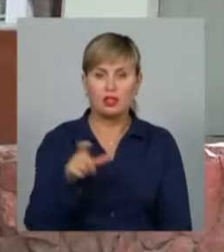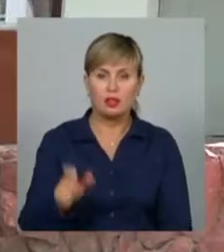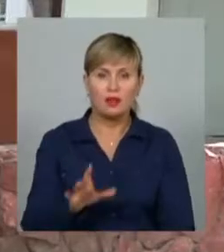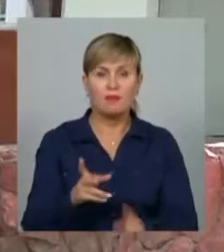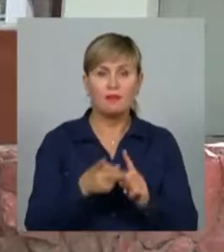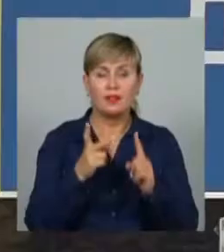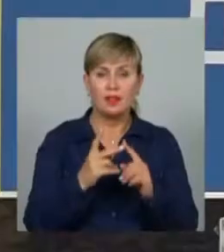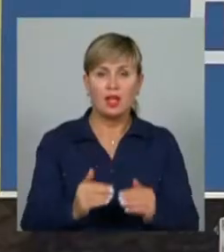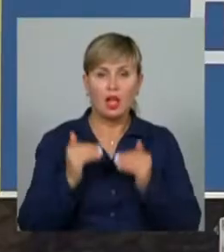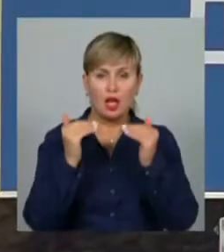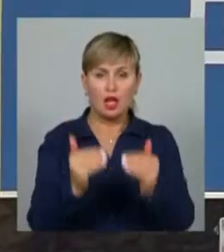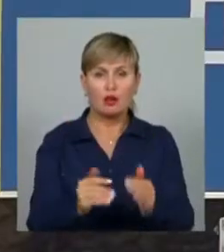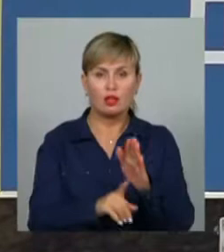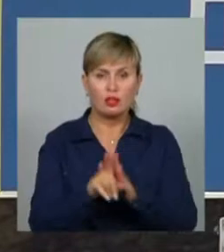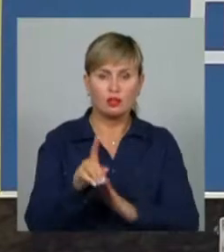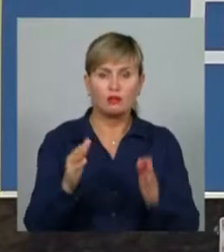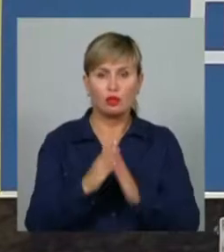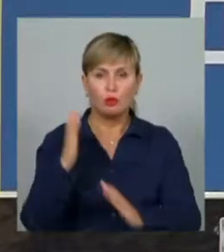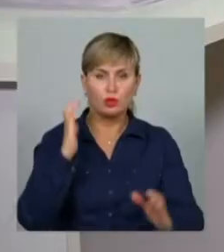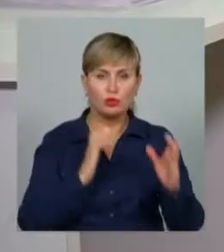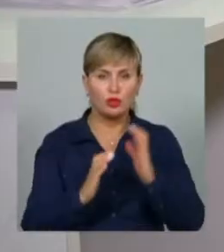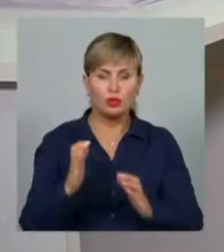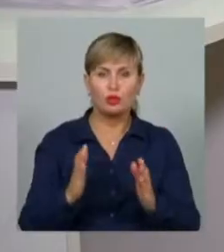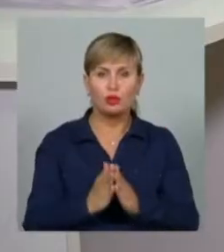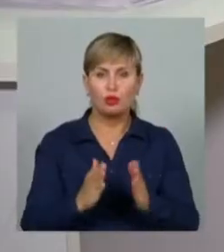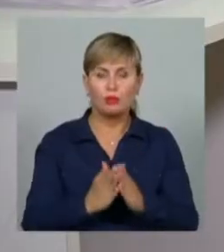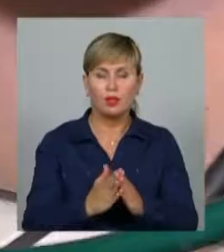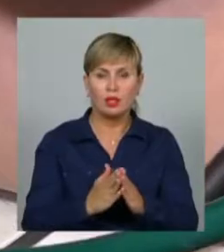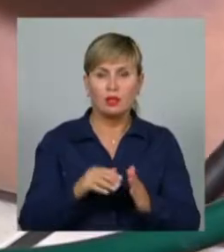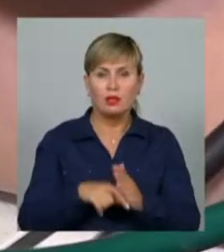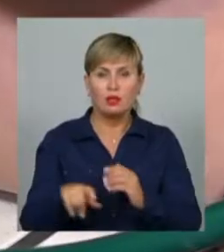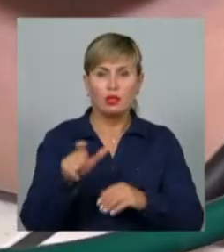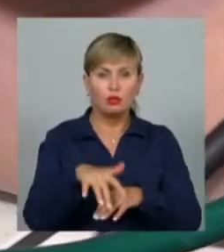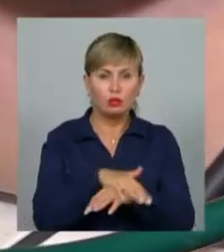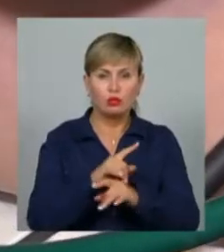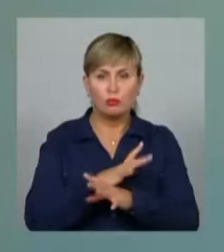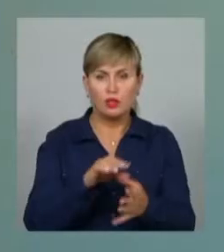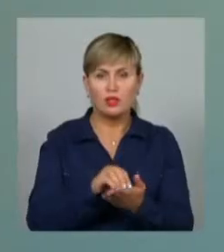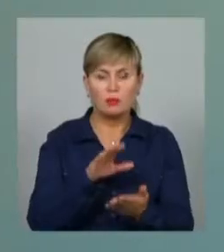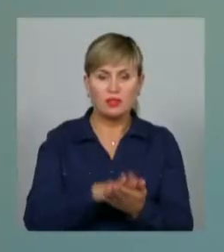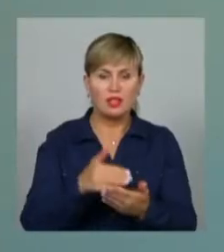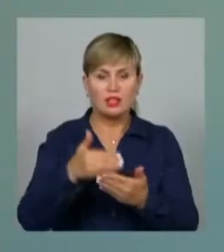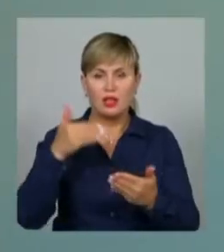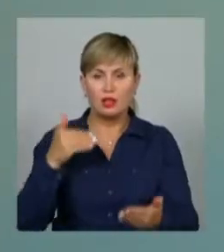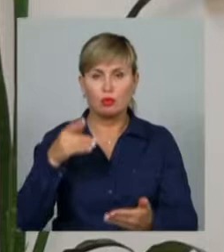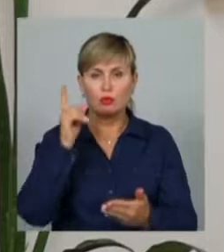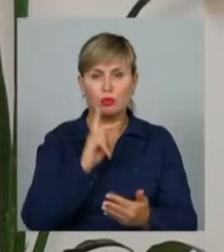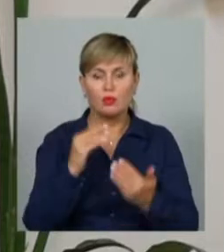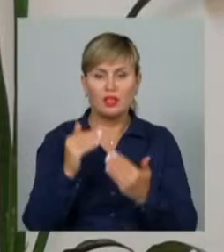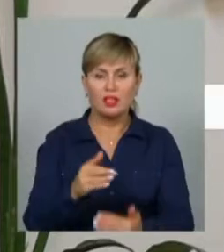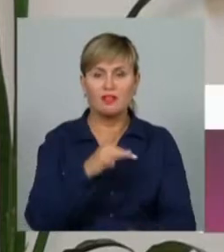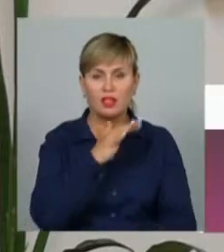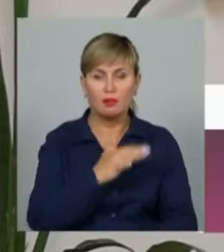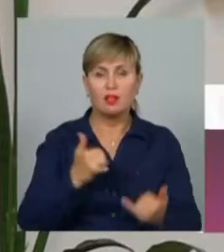этап всеобщей иммунизации стартовал в доме студентов номер 10. Во избежание столпотворения пациентов записывают заранее на удобное для них время.